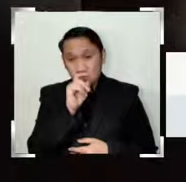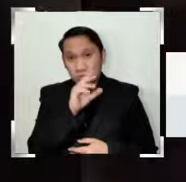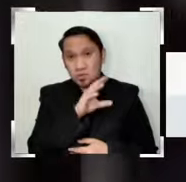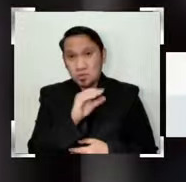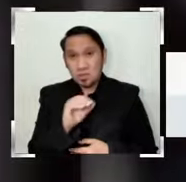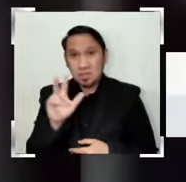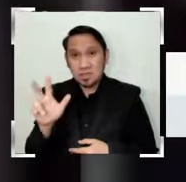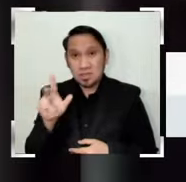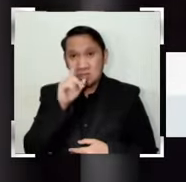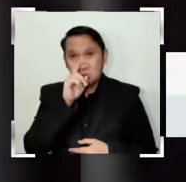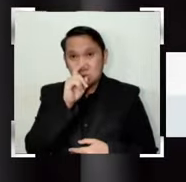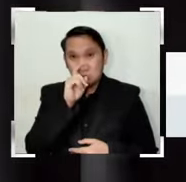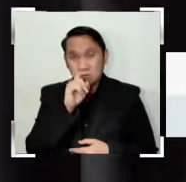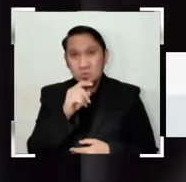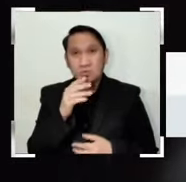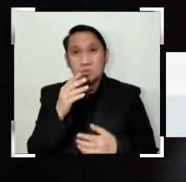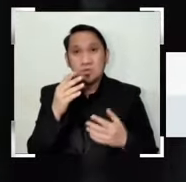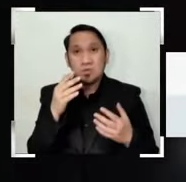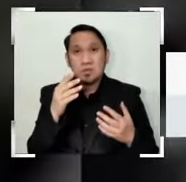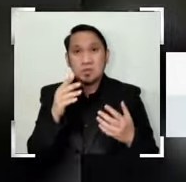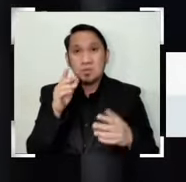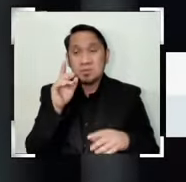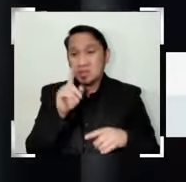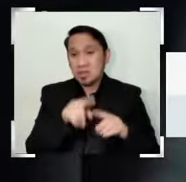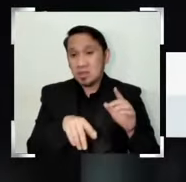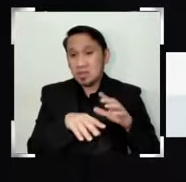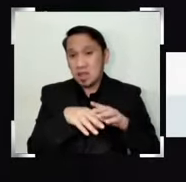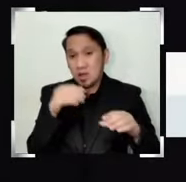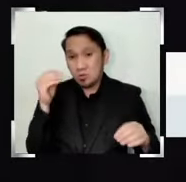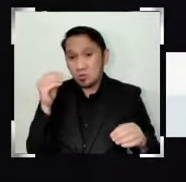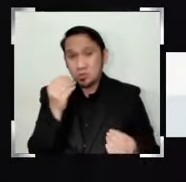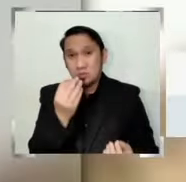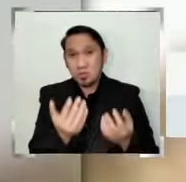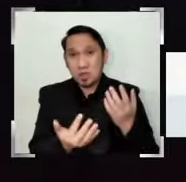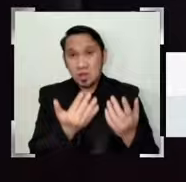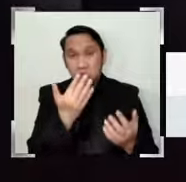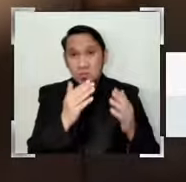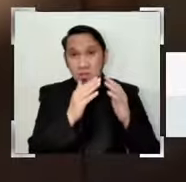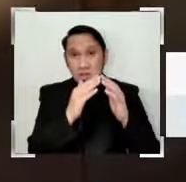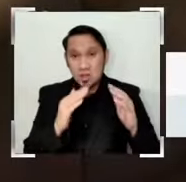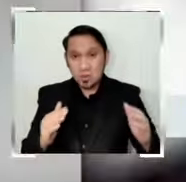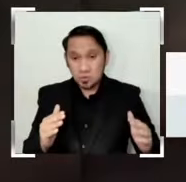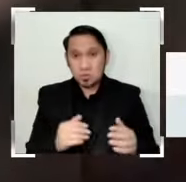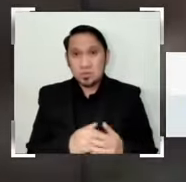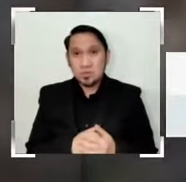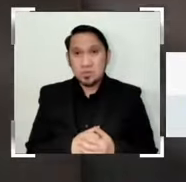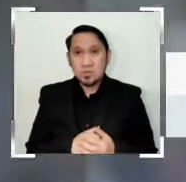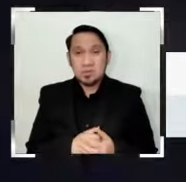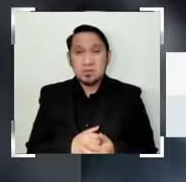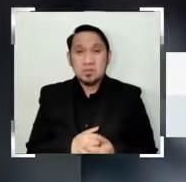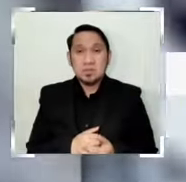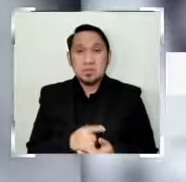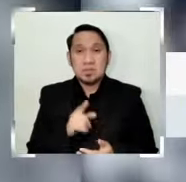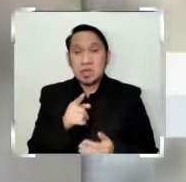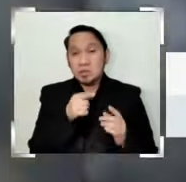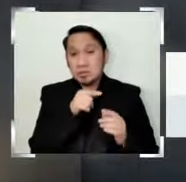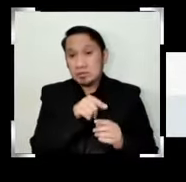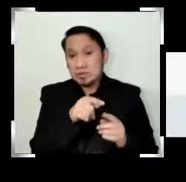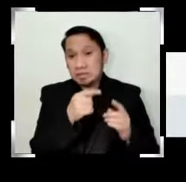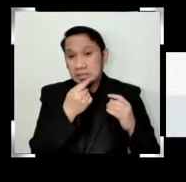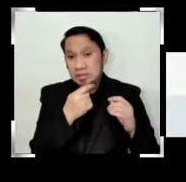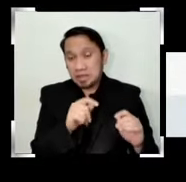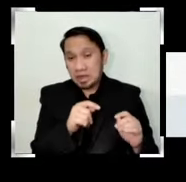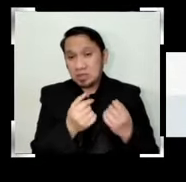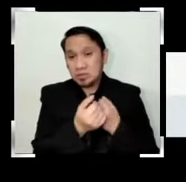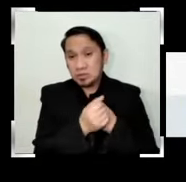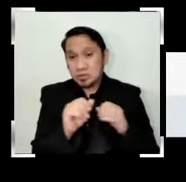3 taong gulang matapos hindi makalabas sa nasusunog nilang bahay. Ayon sa BFP Maitom, sinubukan silang sagipin pero